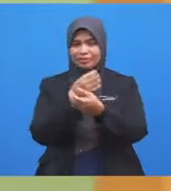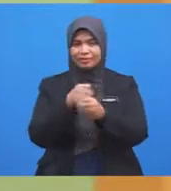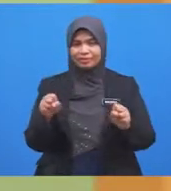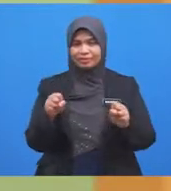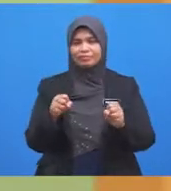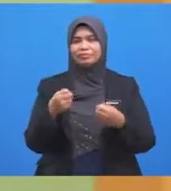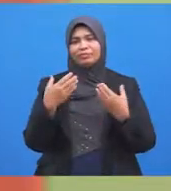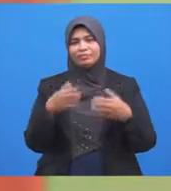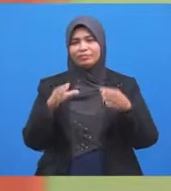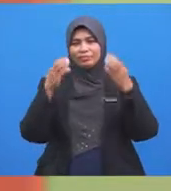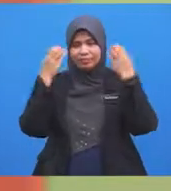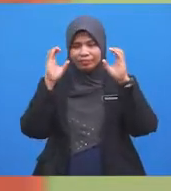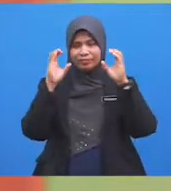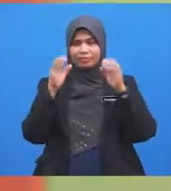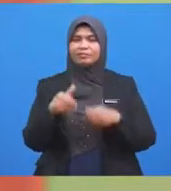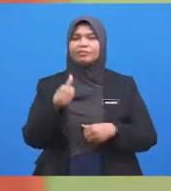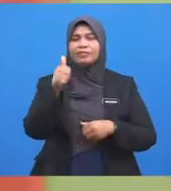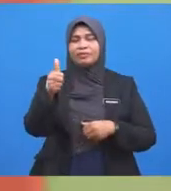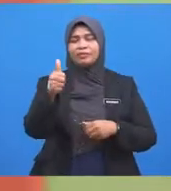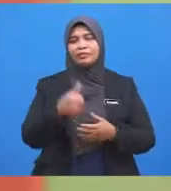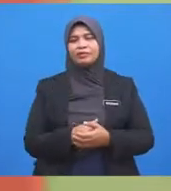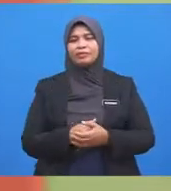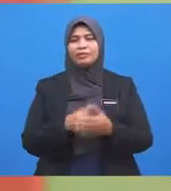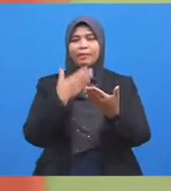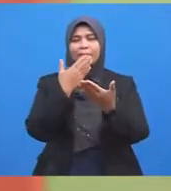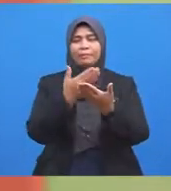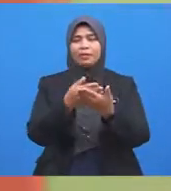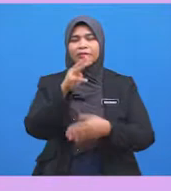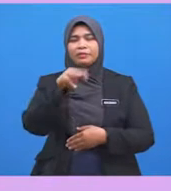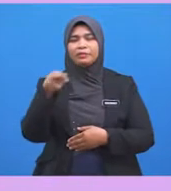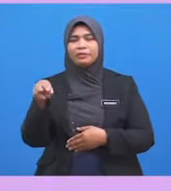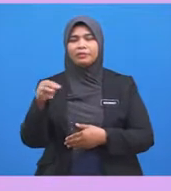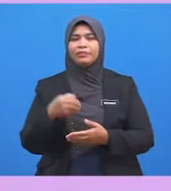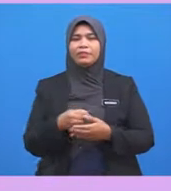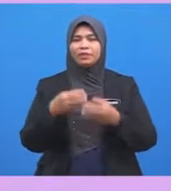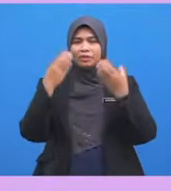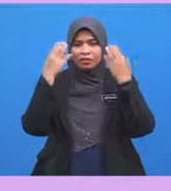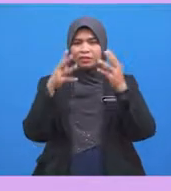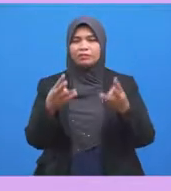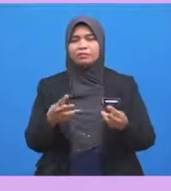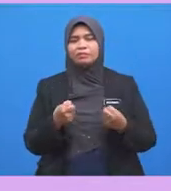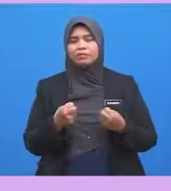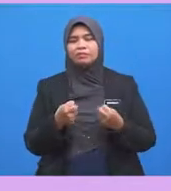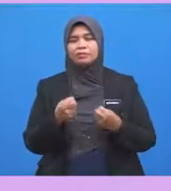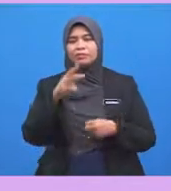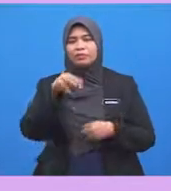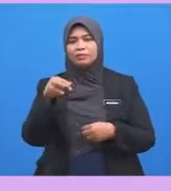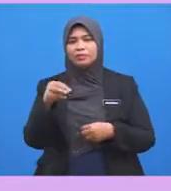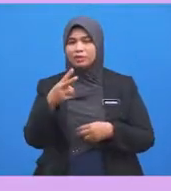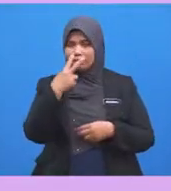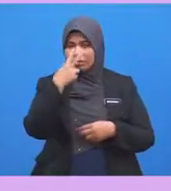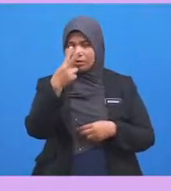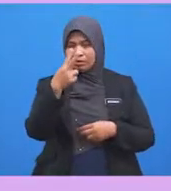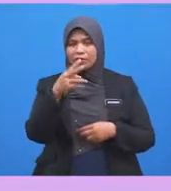Sudah, cikgu. Bagus. Baik, murid-murid. Cikgu hendak murid-murid